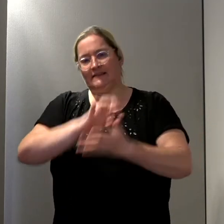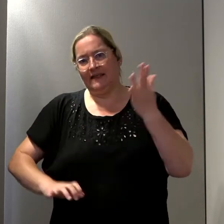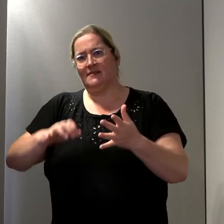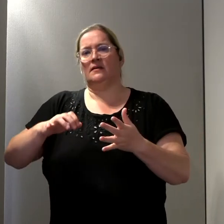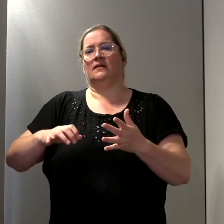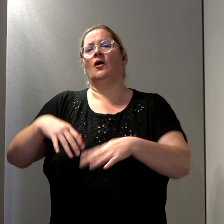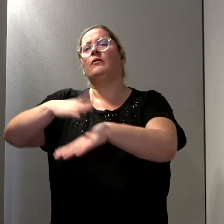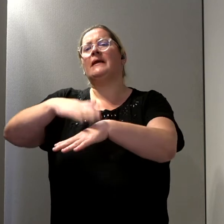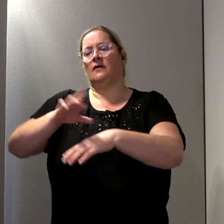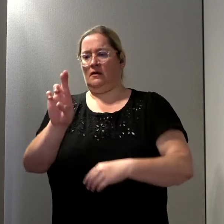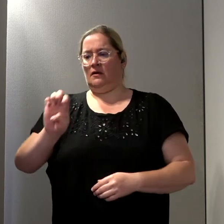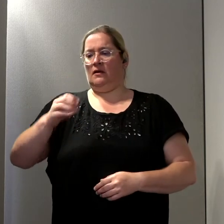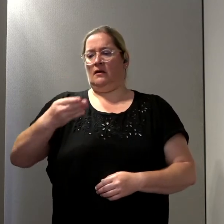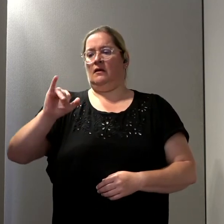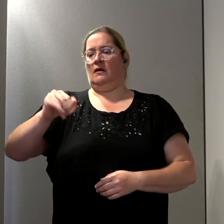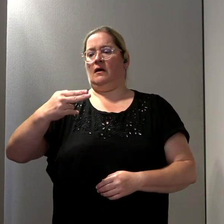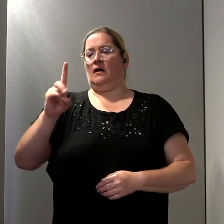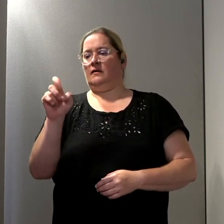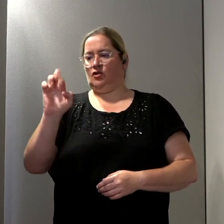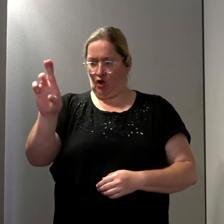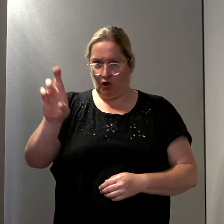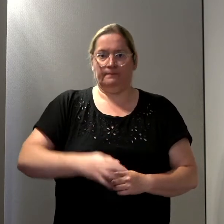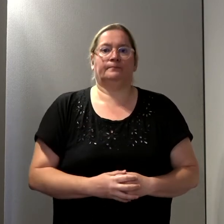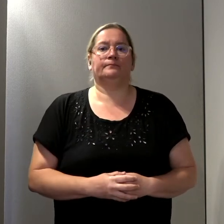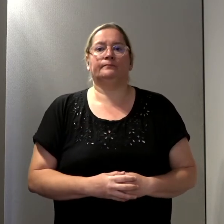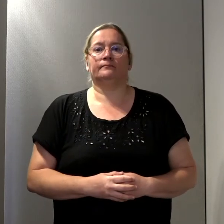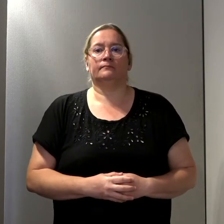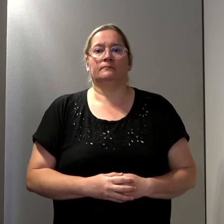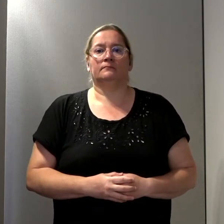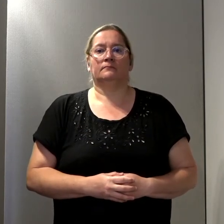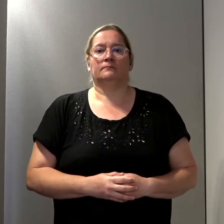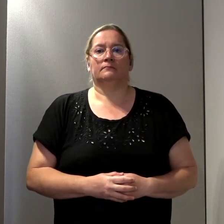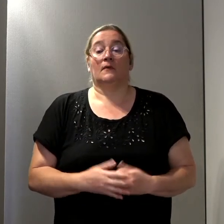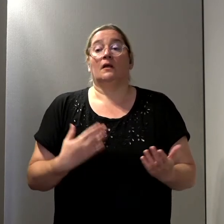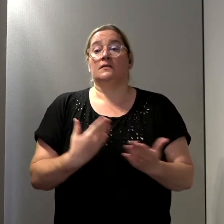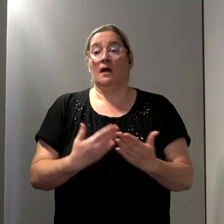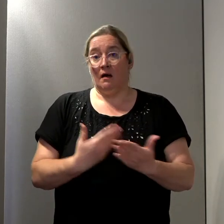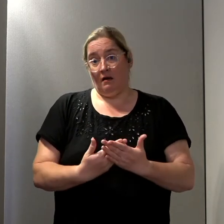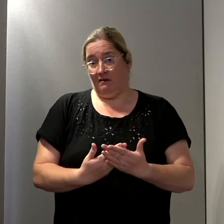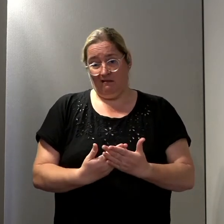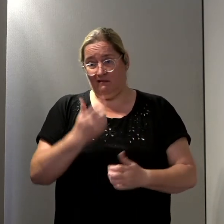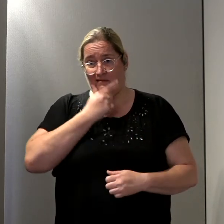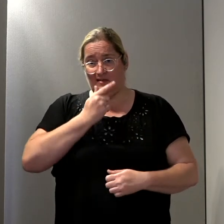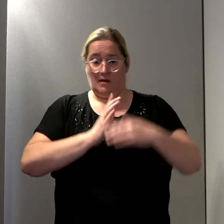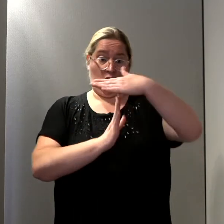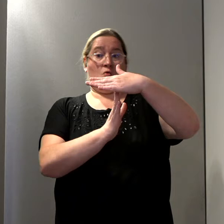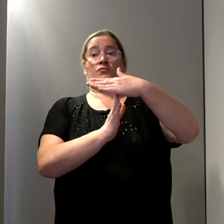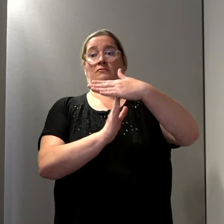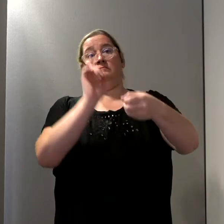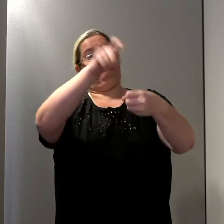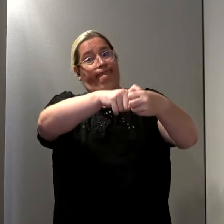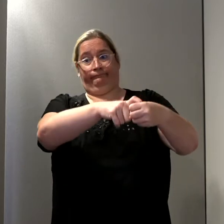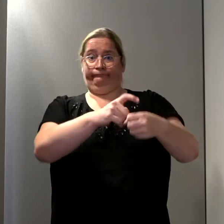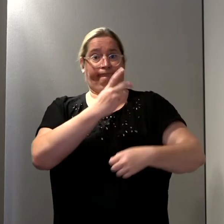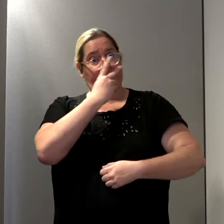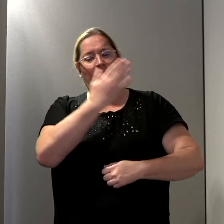alt text txt reminder, REMINDER, il suffit de suivre ce compte et si vous postez